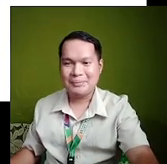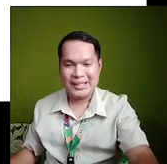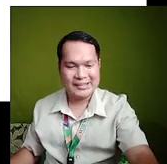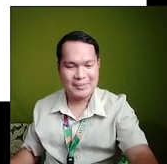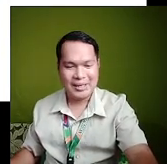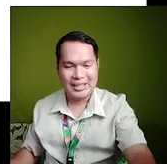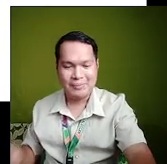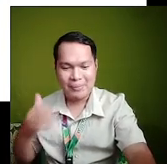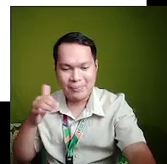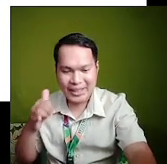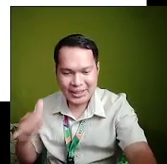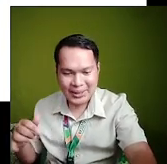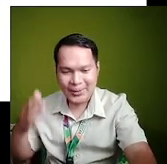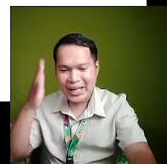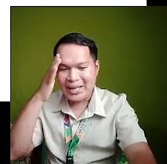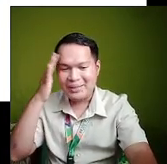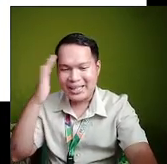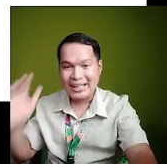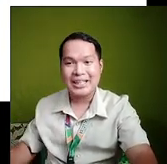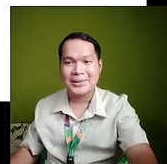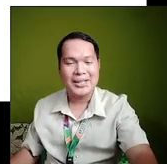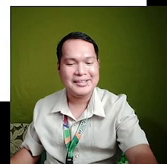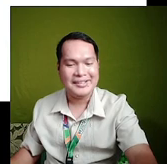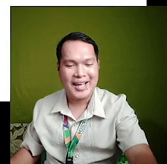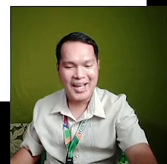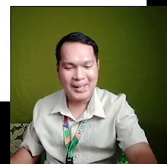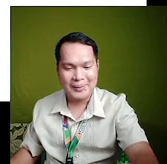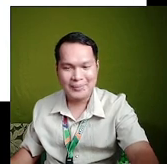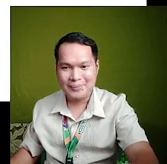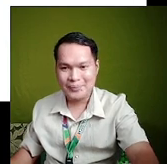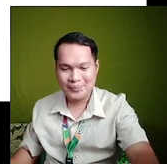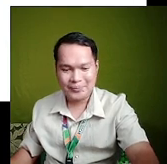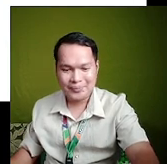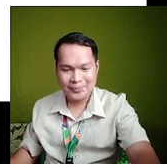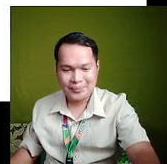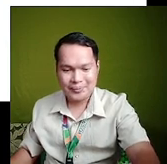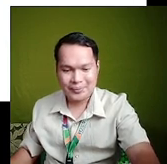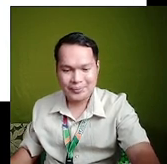Ayan, para sa mga nag-play nito, alam nila na ito ay sa...